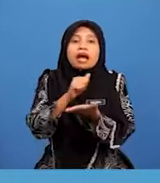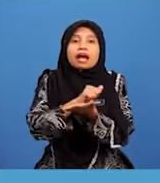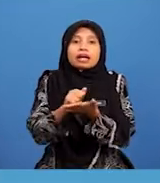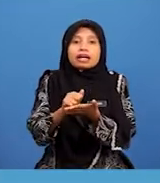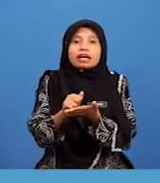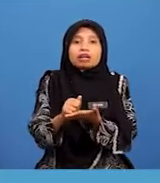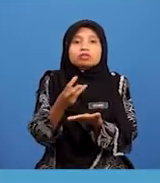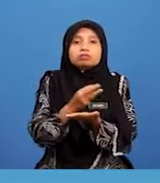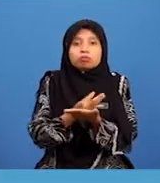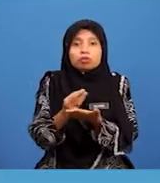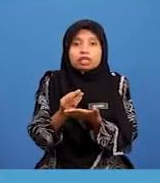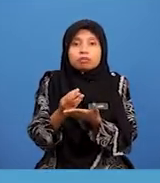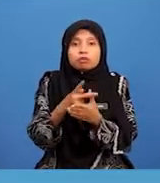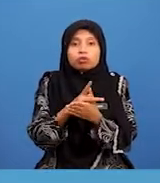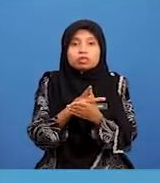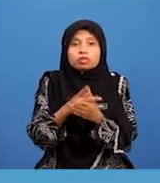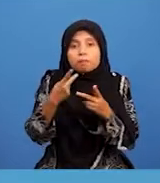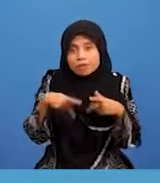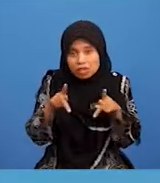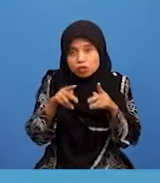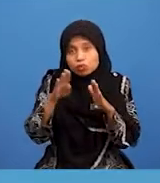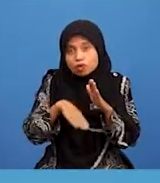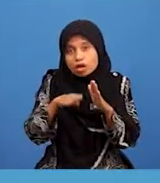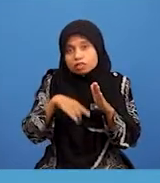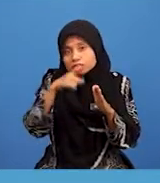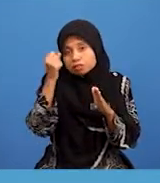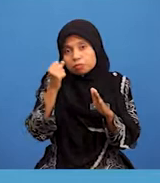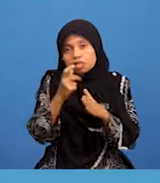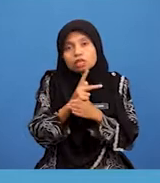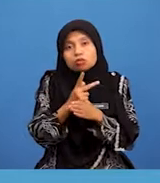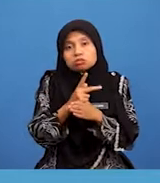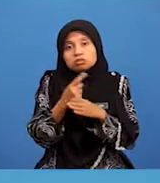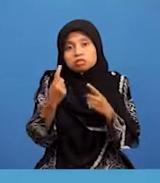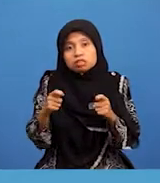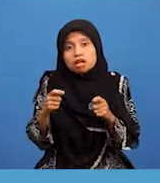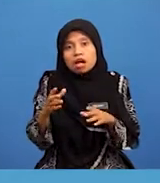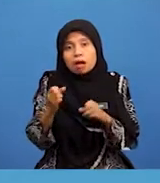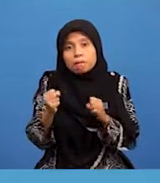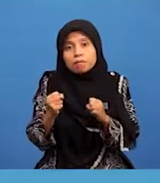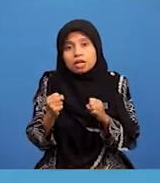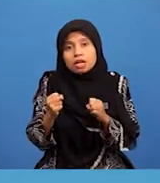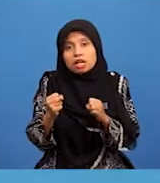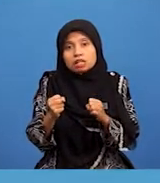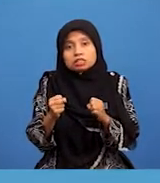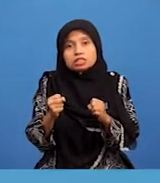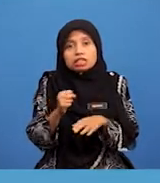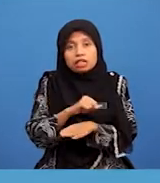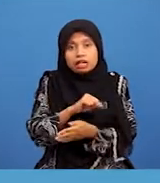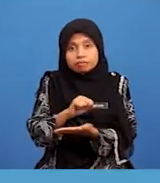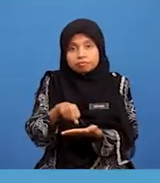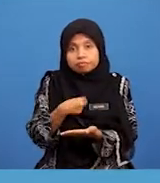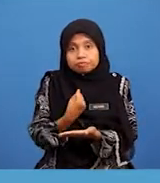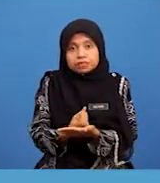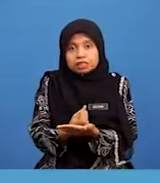Akaun modal perkongsi perlu dikurangkan kerana perkongsi tersebut telah mengambil alih perkongsian.